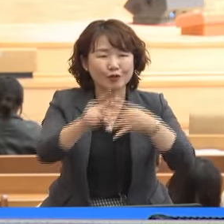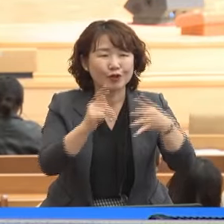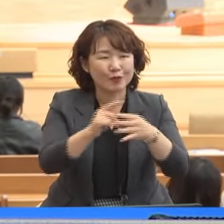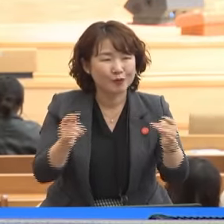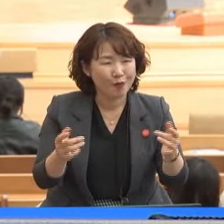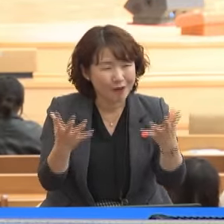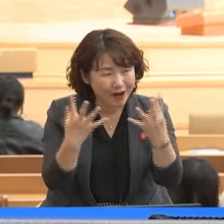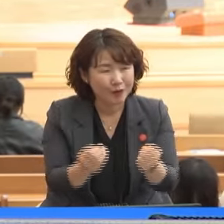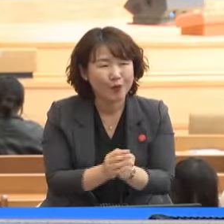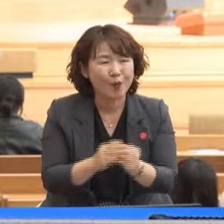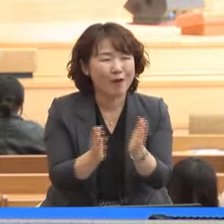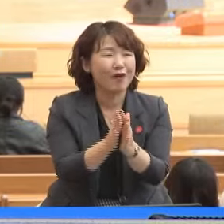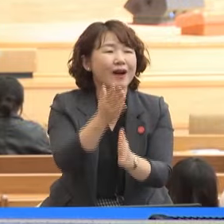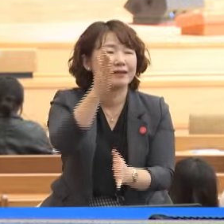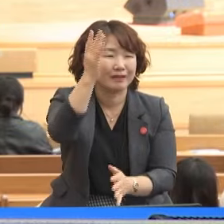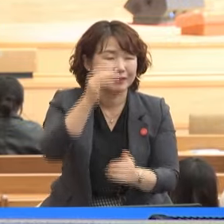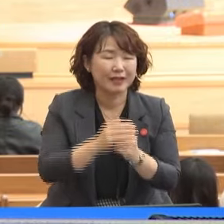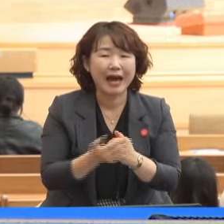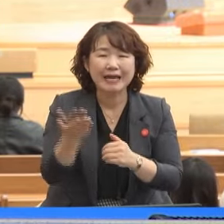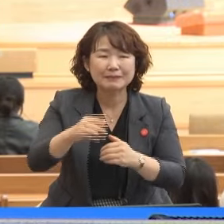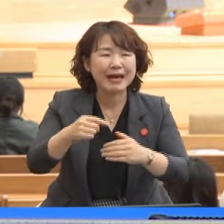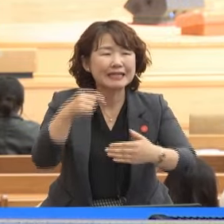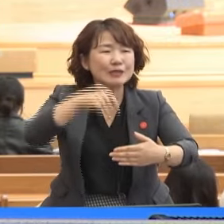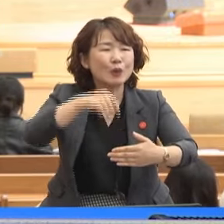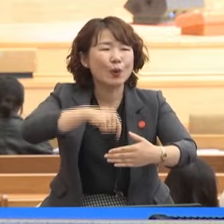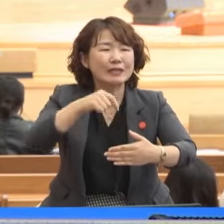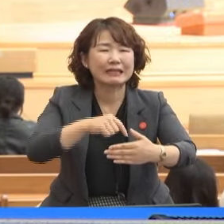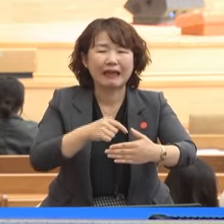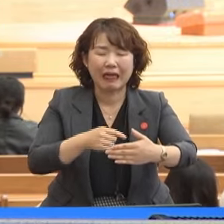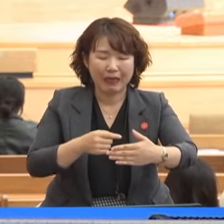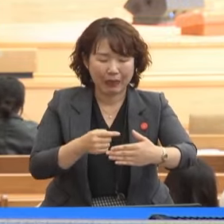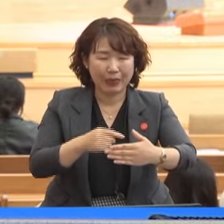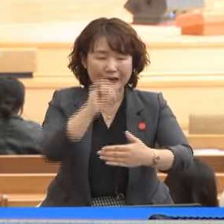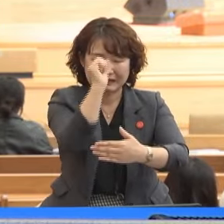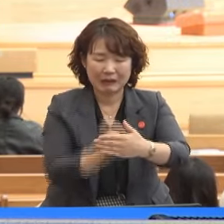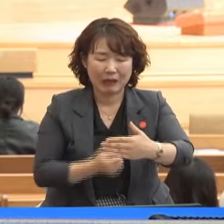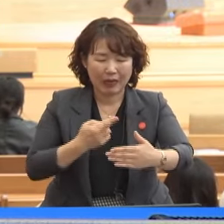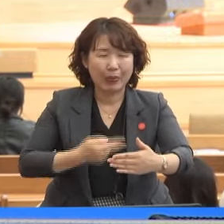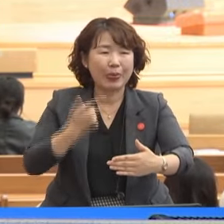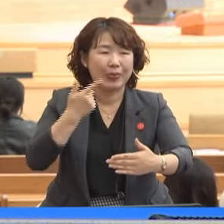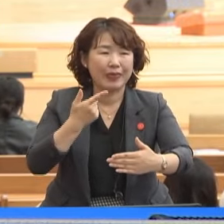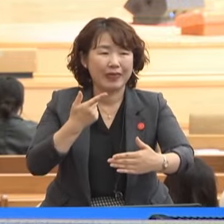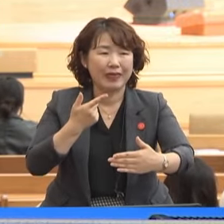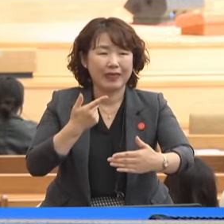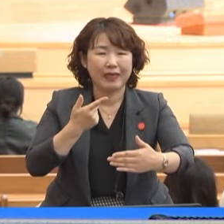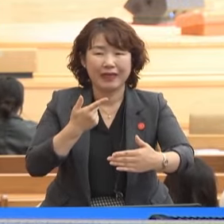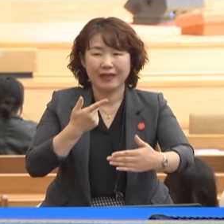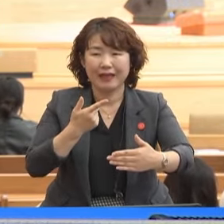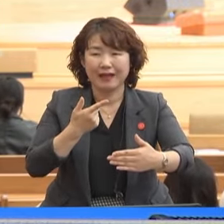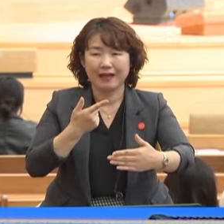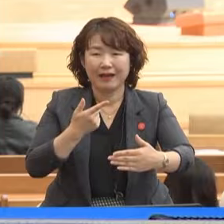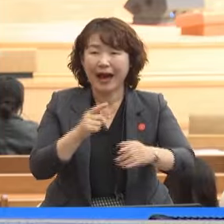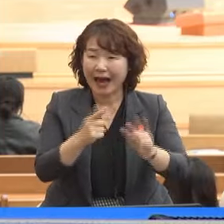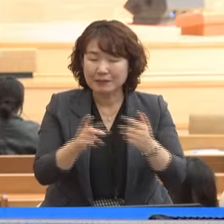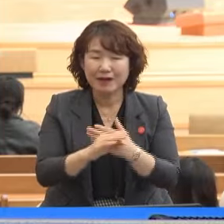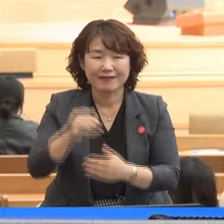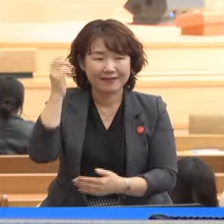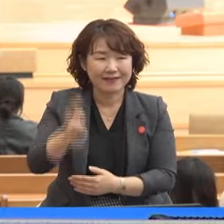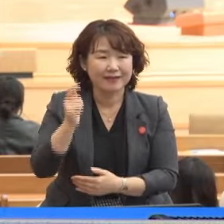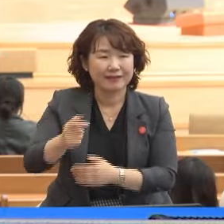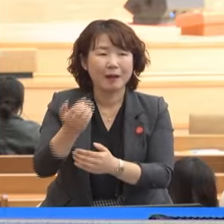화려합니다. 근데 속이 썩어 피어있는 고목인가? 아니면 단단한